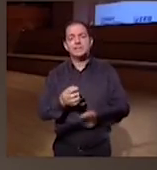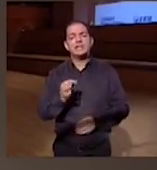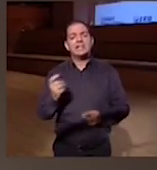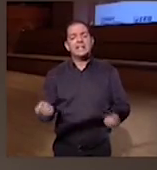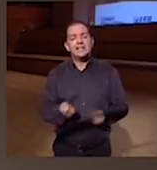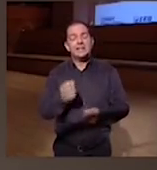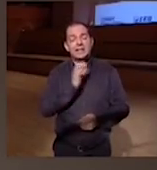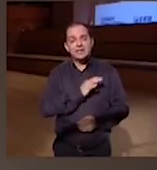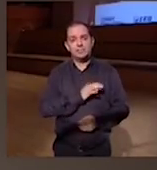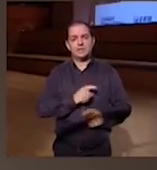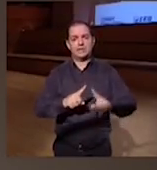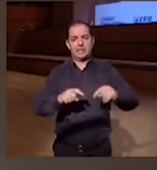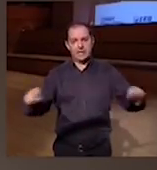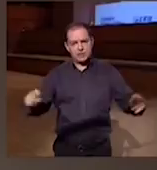βιομηχανία.